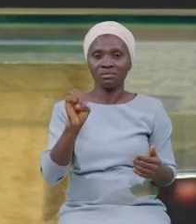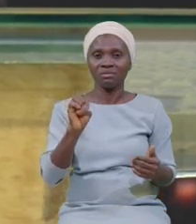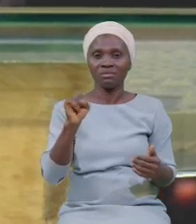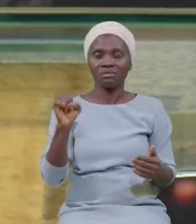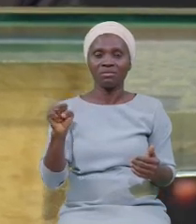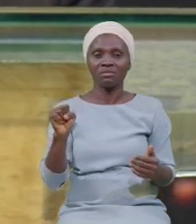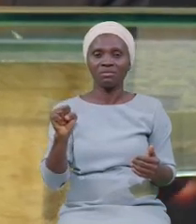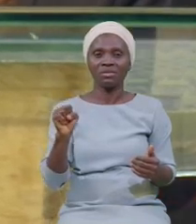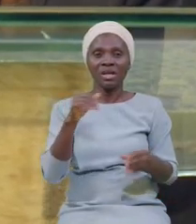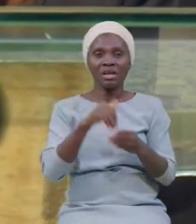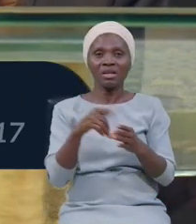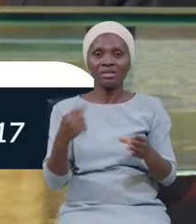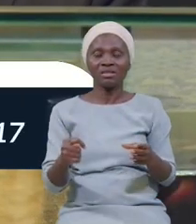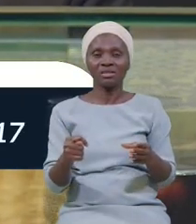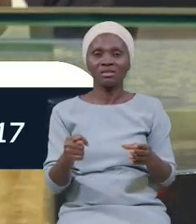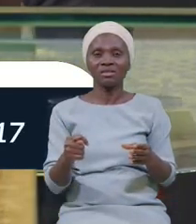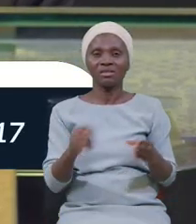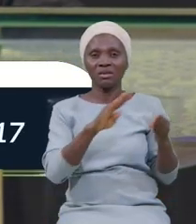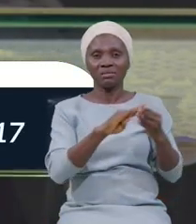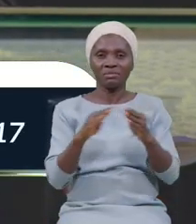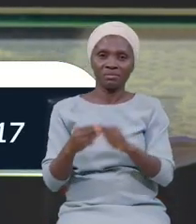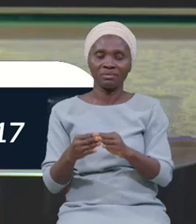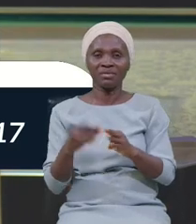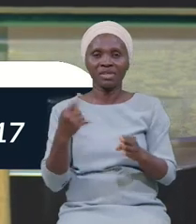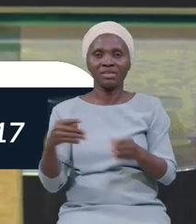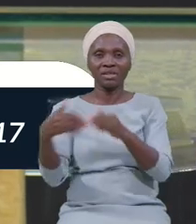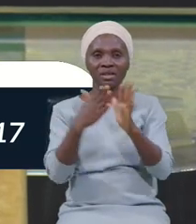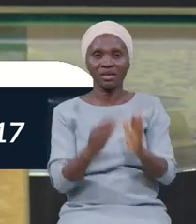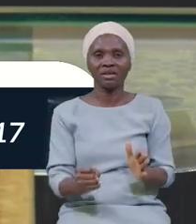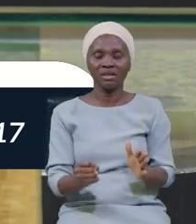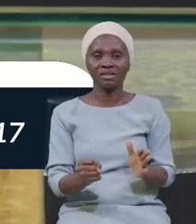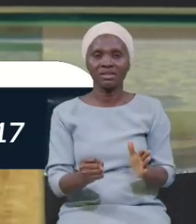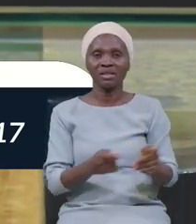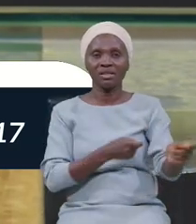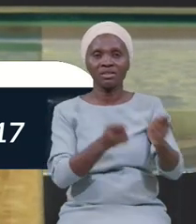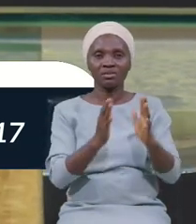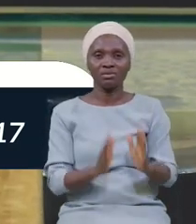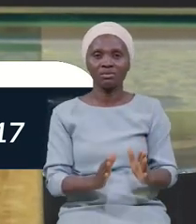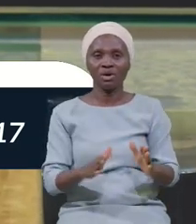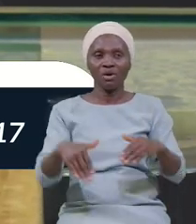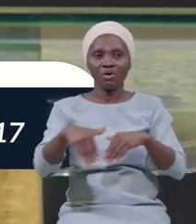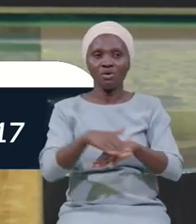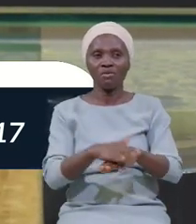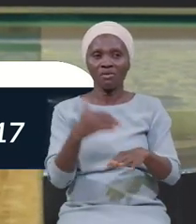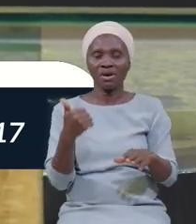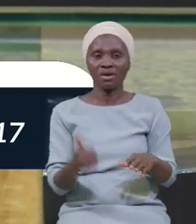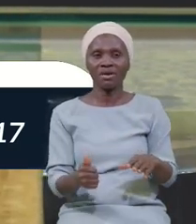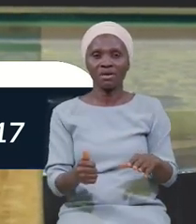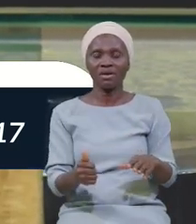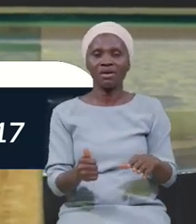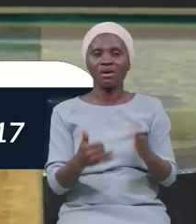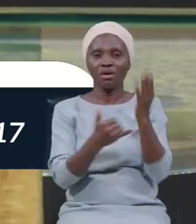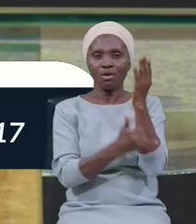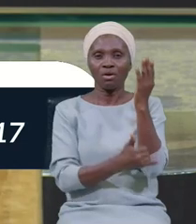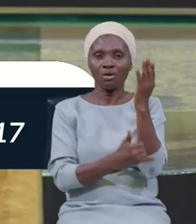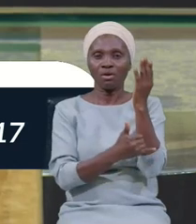sacrificateurs. Ou bien la repentance du prince, ou la repentance royale, la repentance des